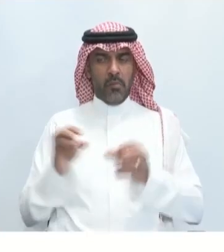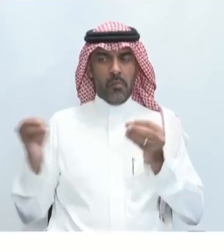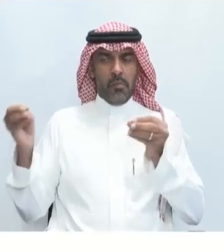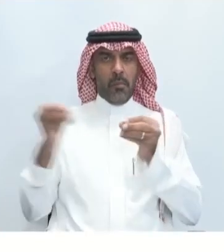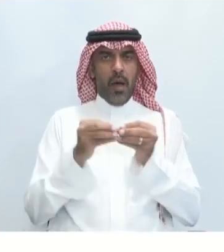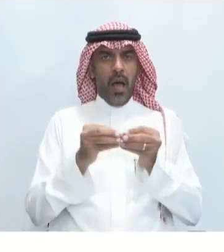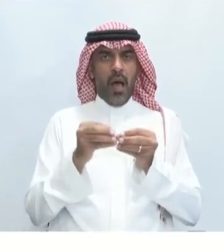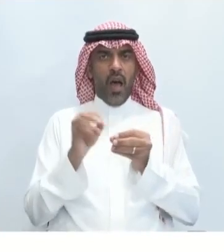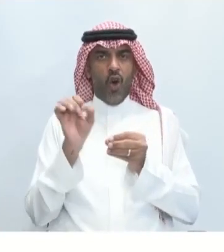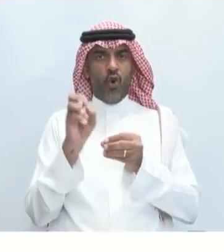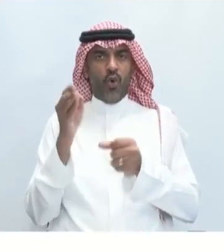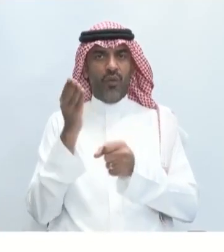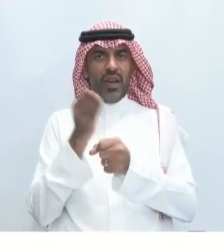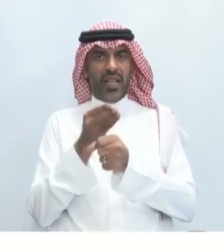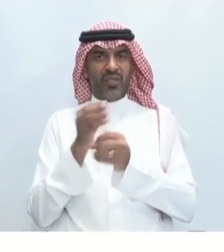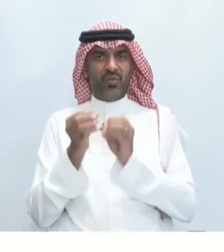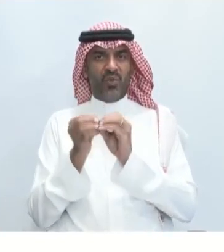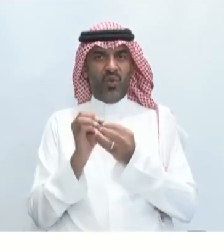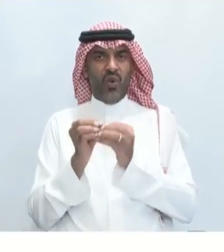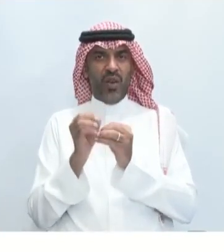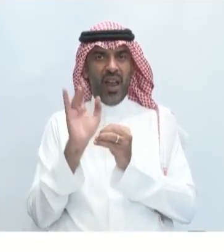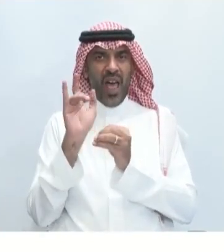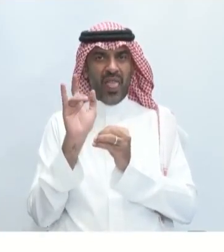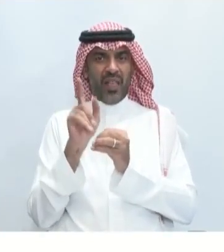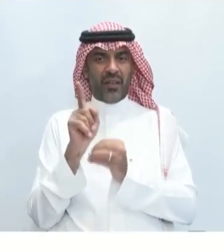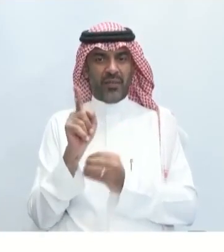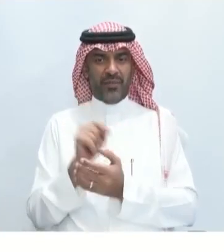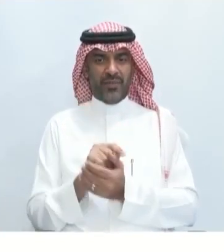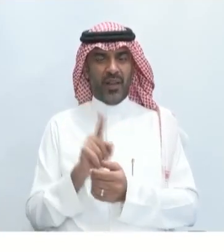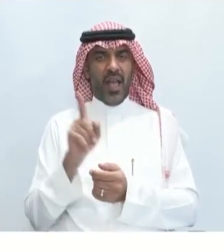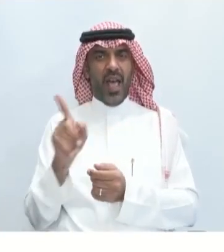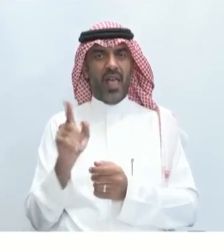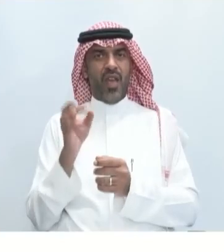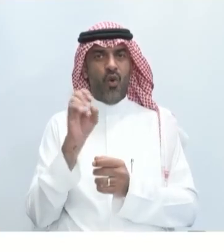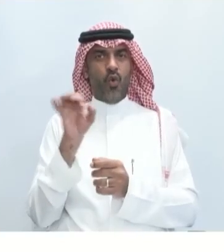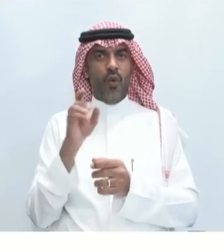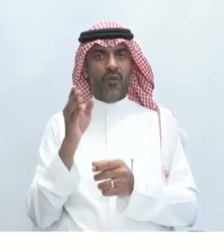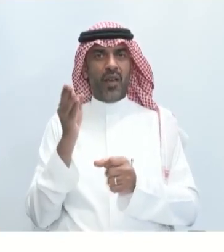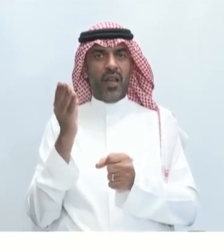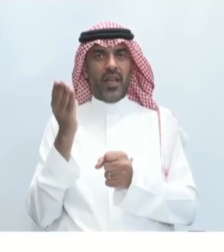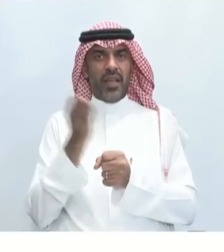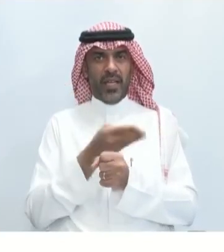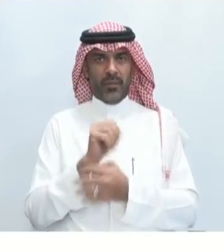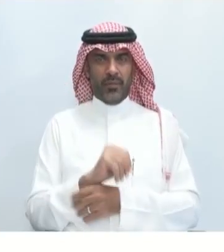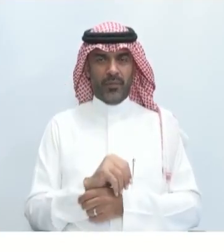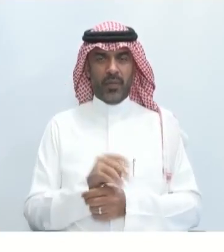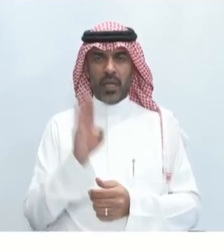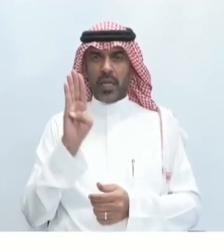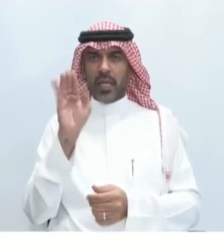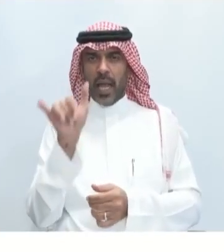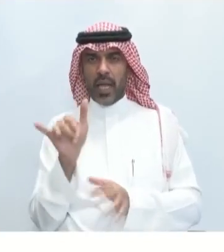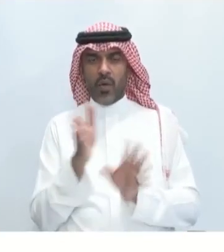النصب المظلله المظلله بالاخضر ادوات النصب كي وان